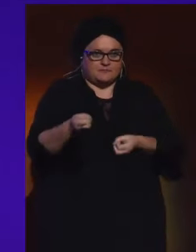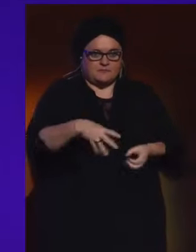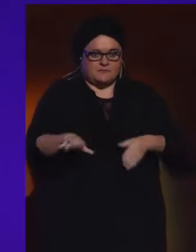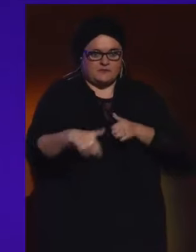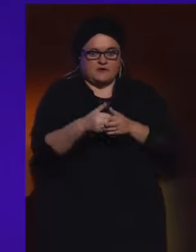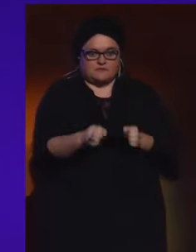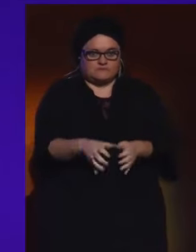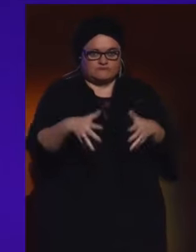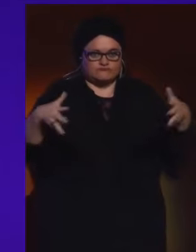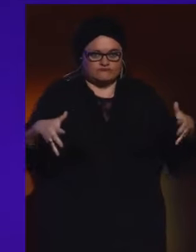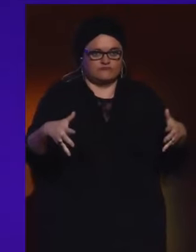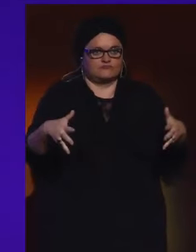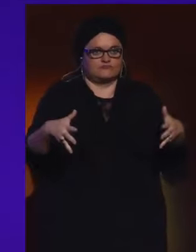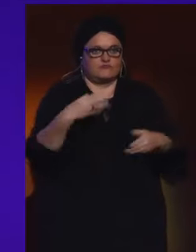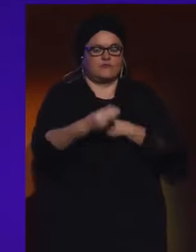egin ditzakegula.